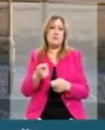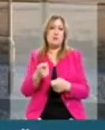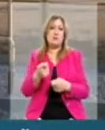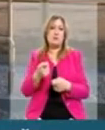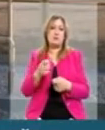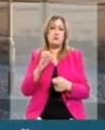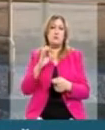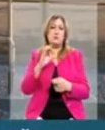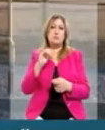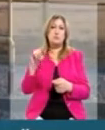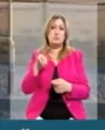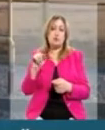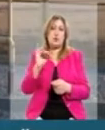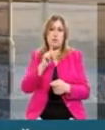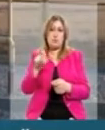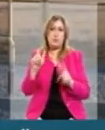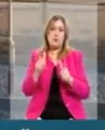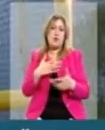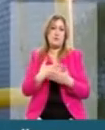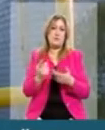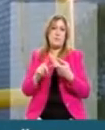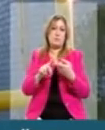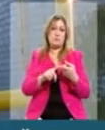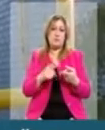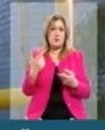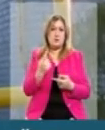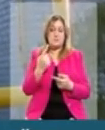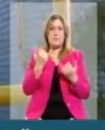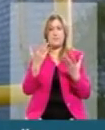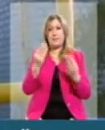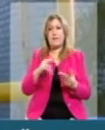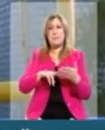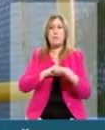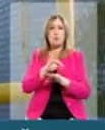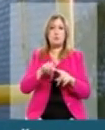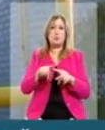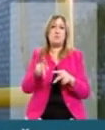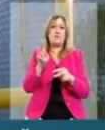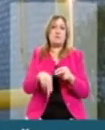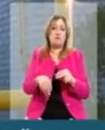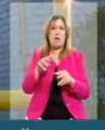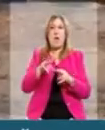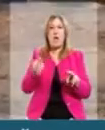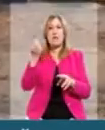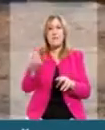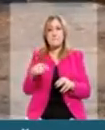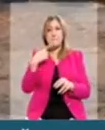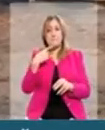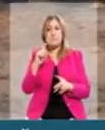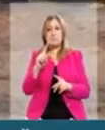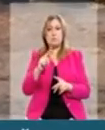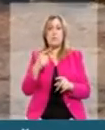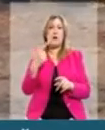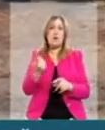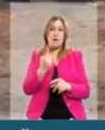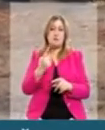такие суды. И люди активно подключаются. На сегодняшний день проект на завершающей стадии. Аким села отмечает, что голубое